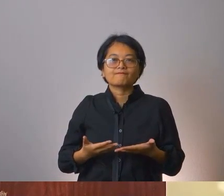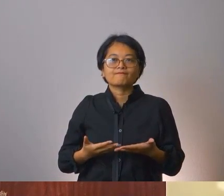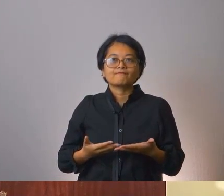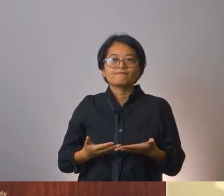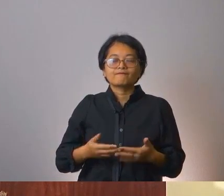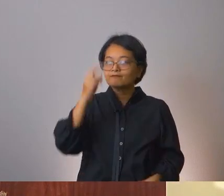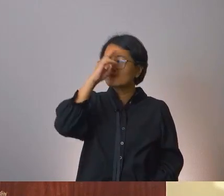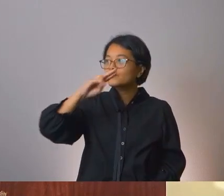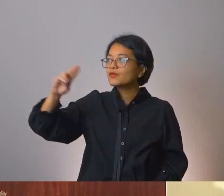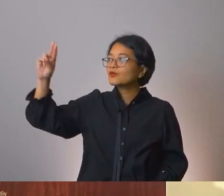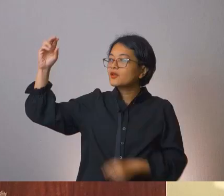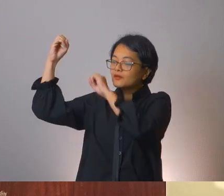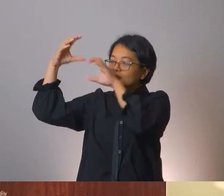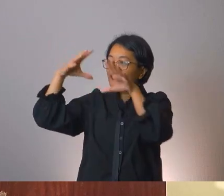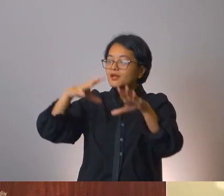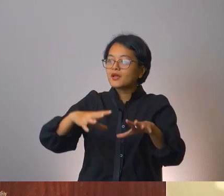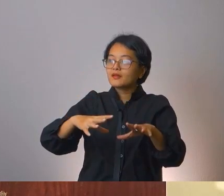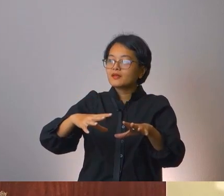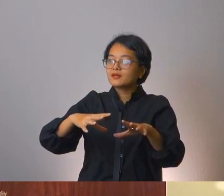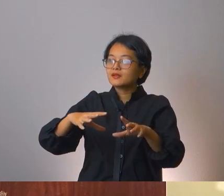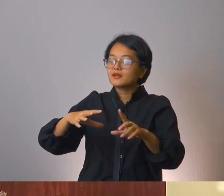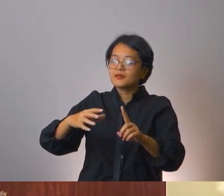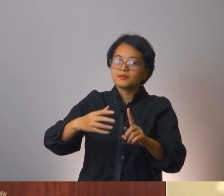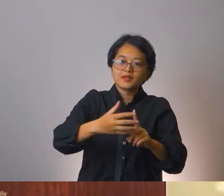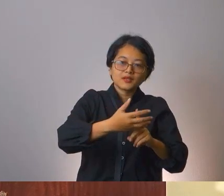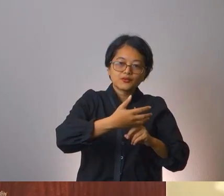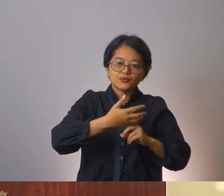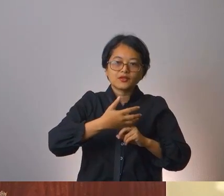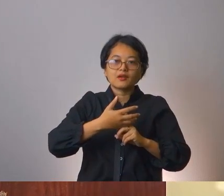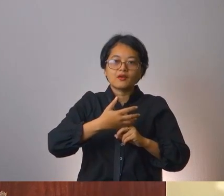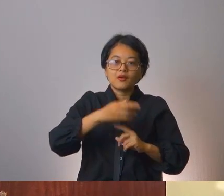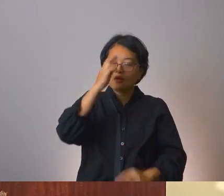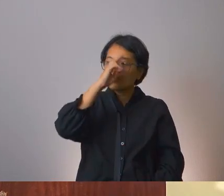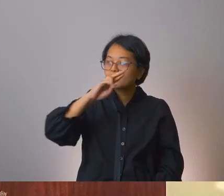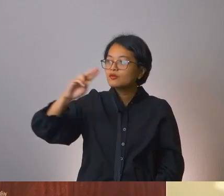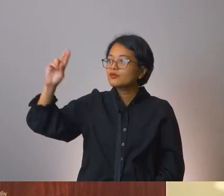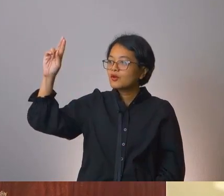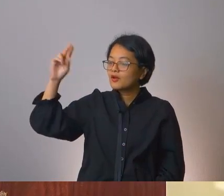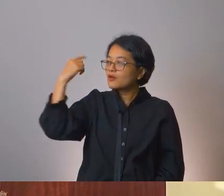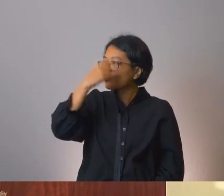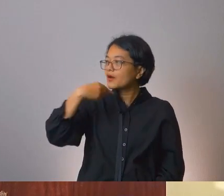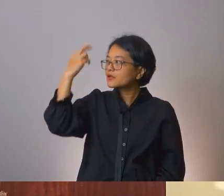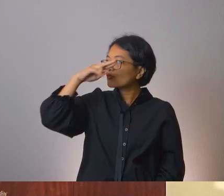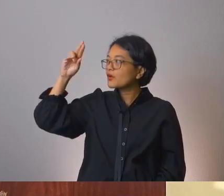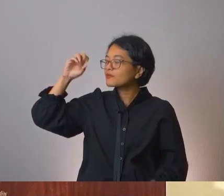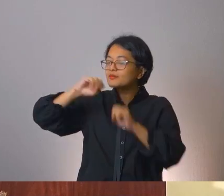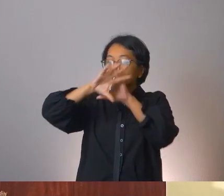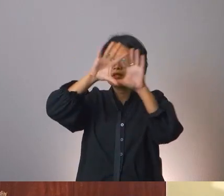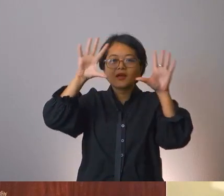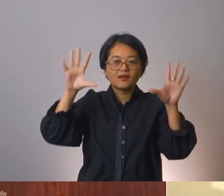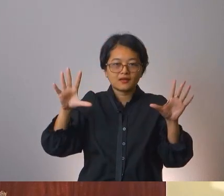Tuhan memberkati engkau dan melindungi engkau. Tuhan menyinari engkau dengan wajah-Nya dan memberi engkau kasih